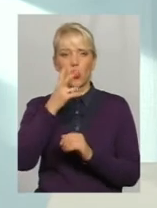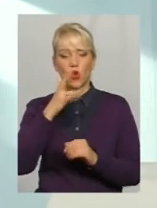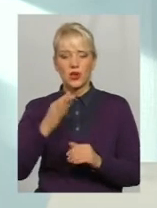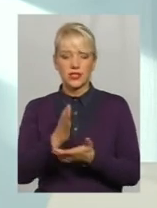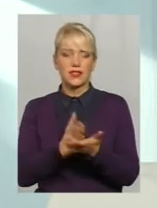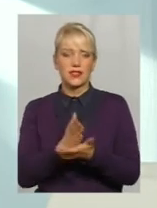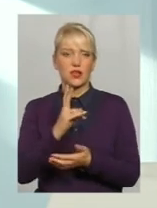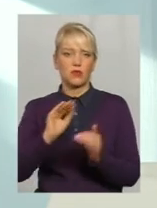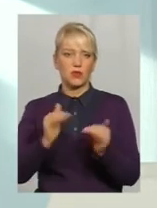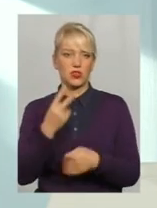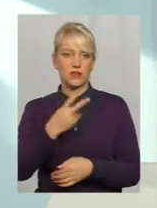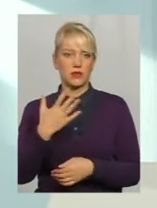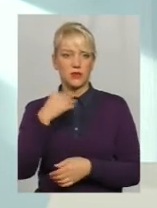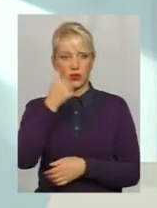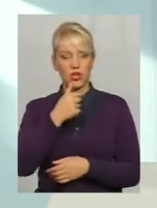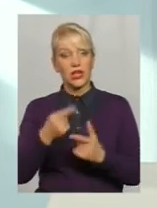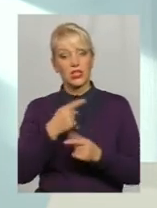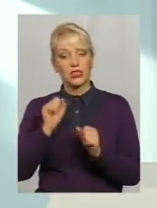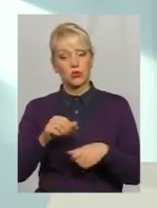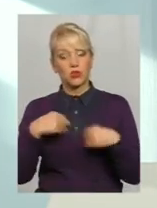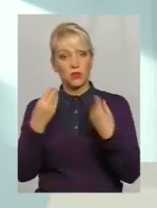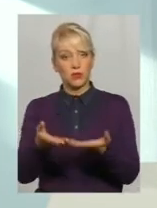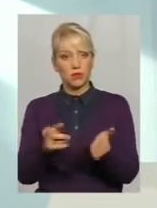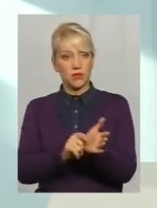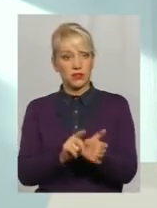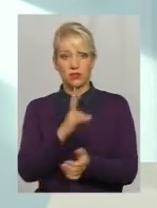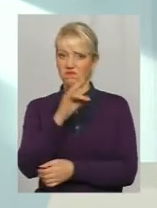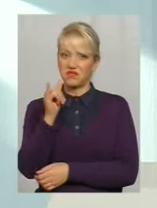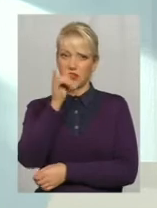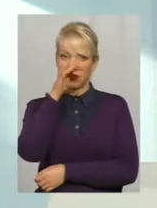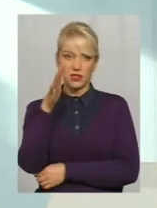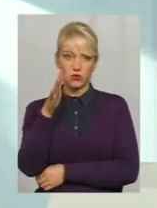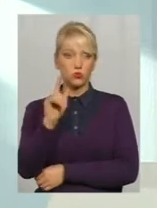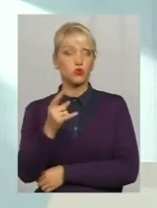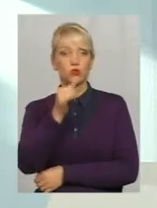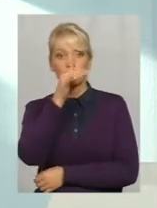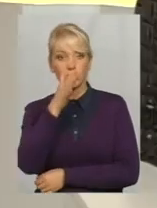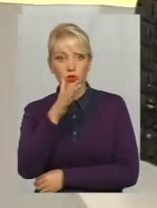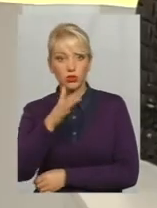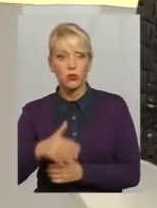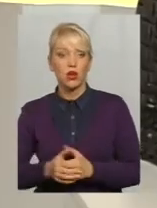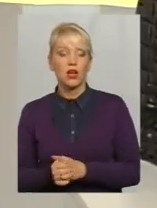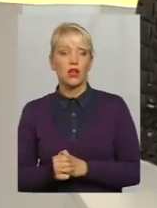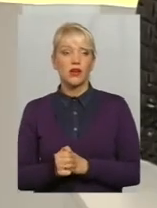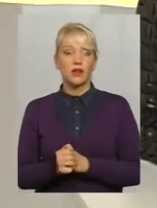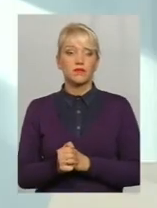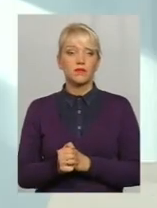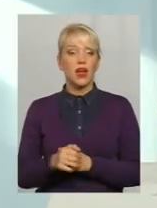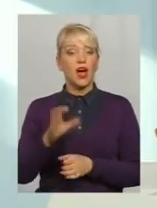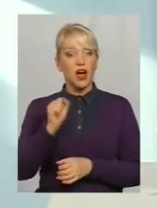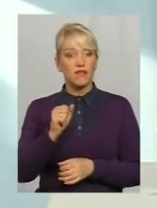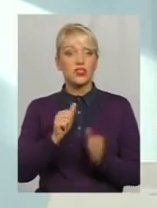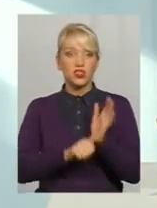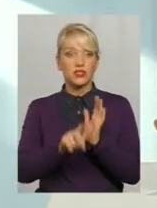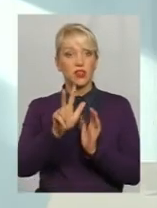менше 25 років. Чи зможемо ми йому призначити пенсію? Ні, не зможемо. Чому не зможемо? Коли вона зможе вийти на пенсію? А вона в